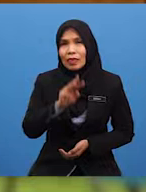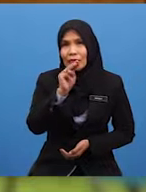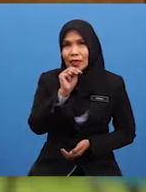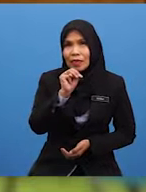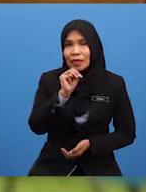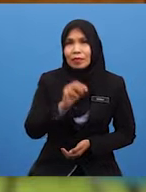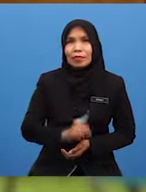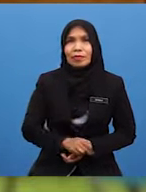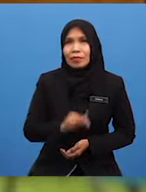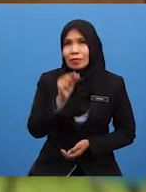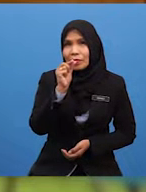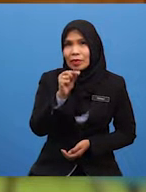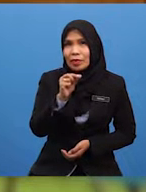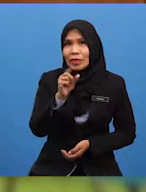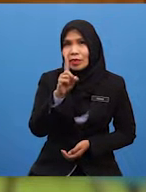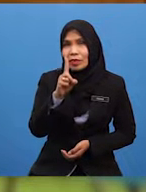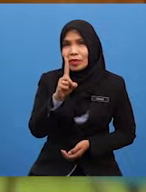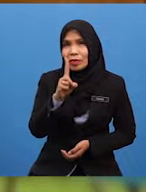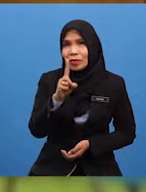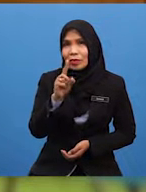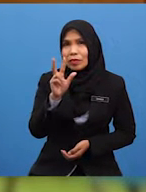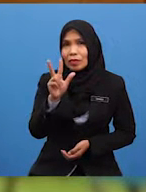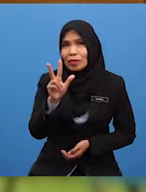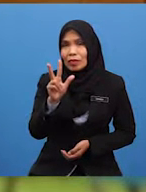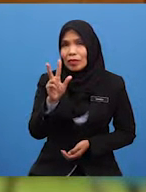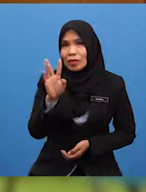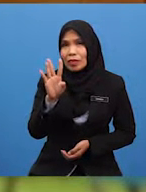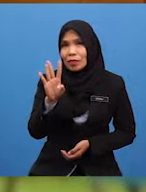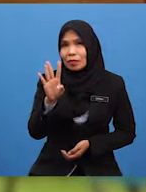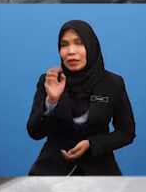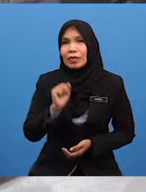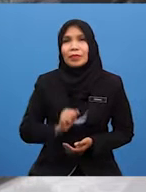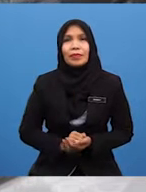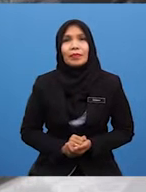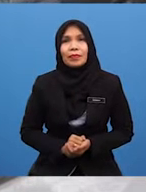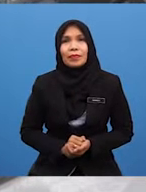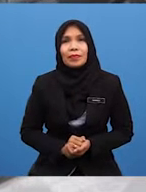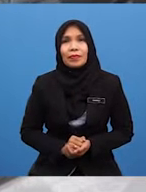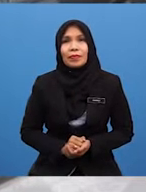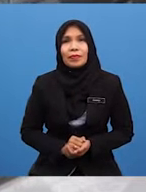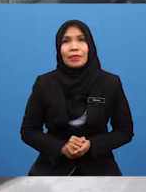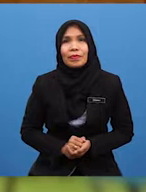M titik 1, 3, 4.